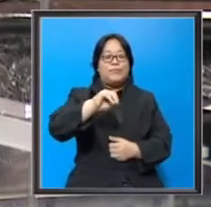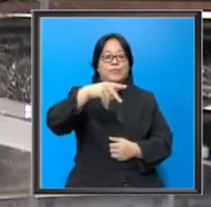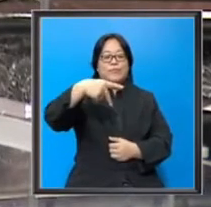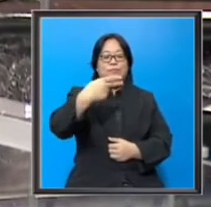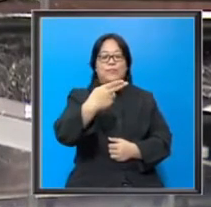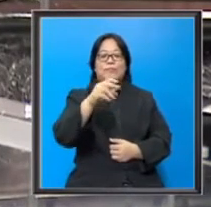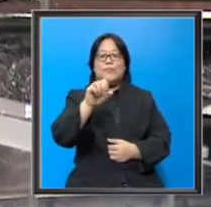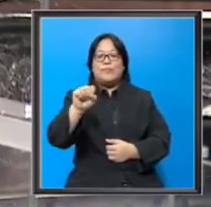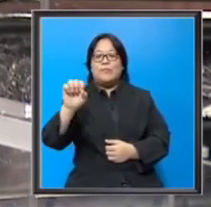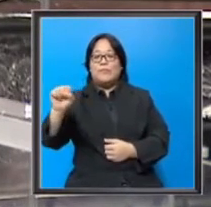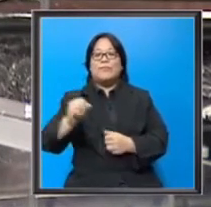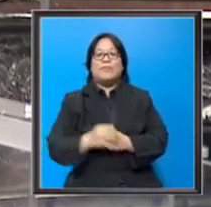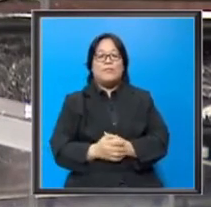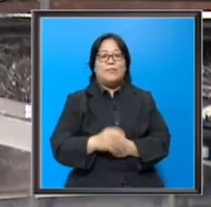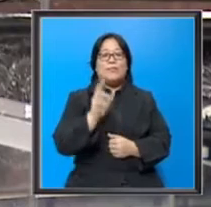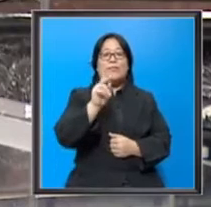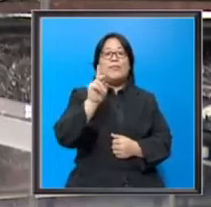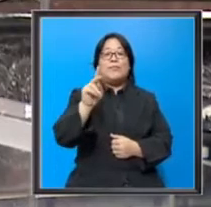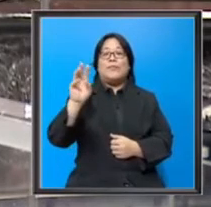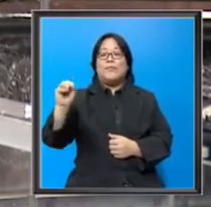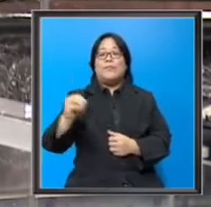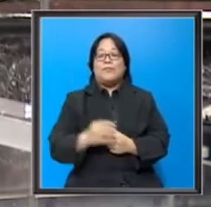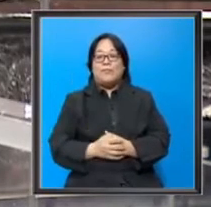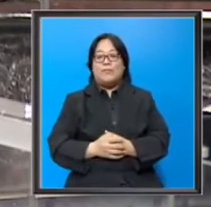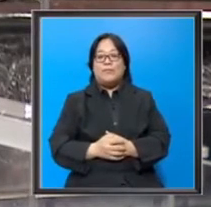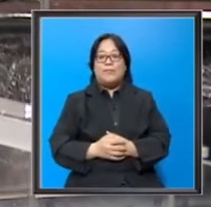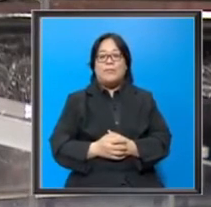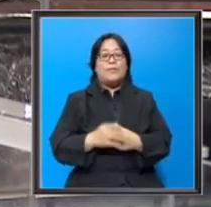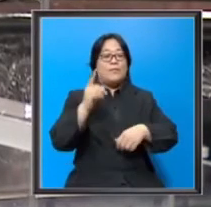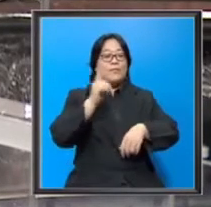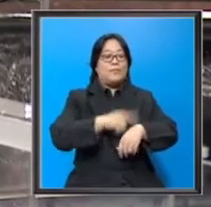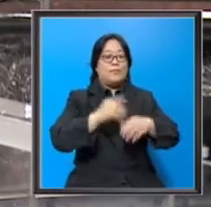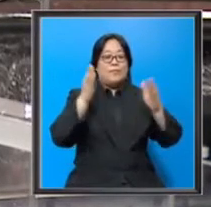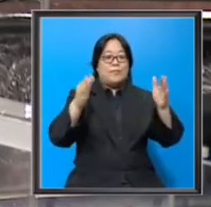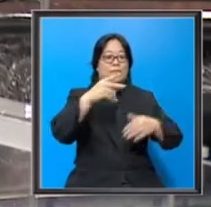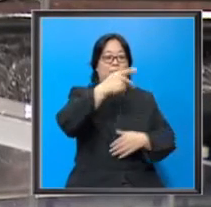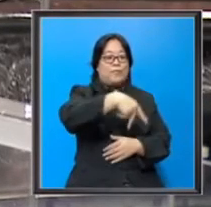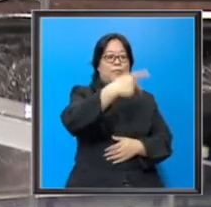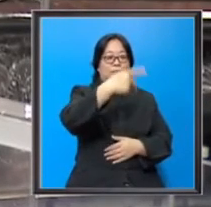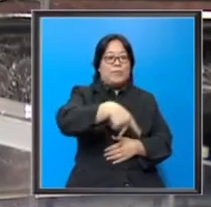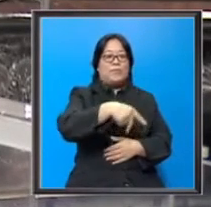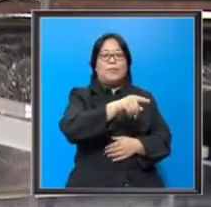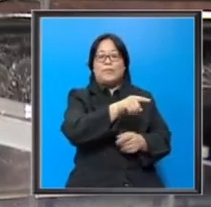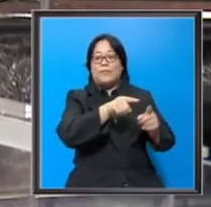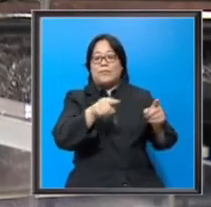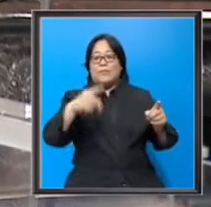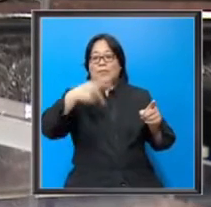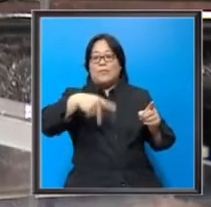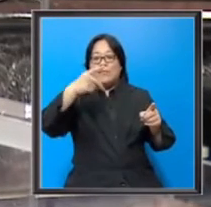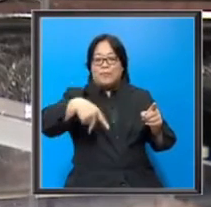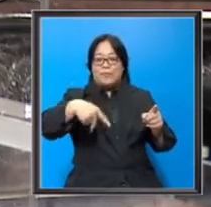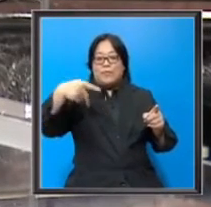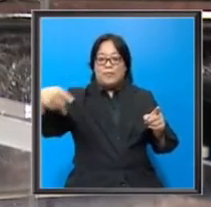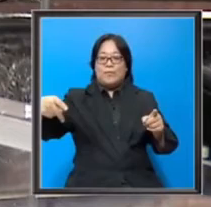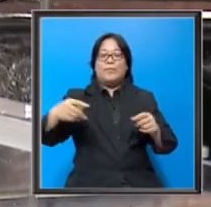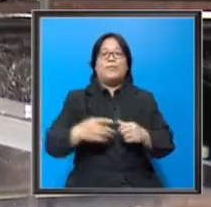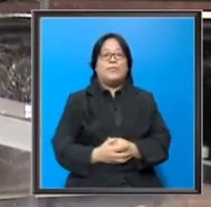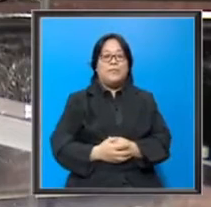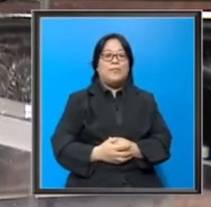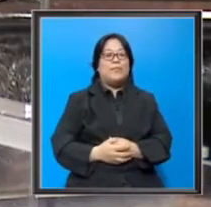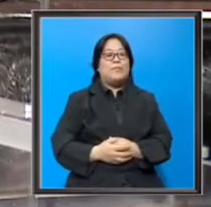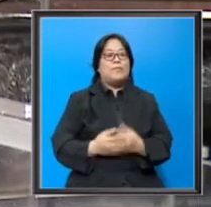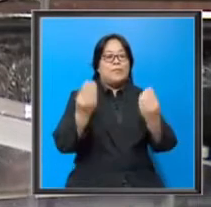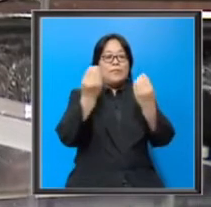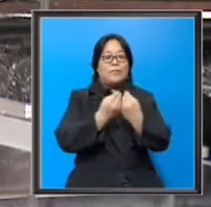PSS Kementerian kesihatan Malaysia sebanyak tempo Pique fishing Epic Happy pemulihan pipi dilaksanakan